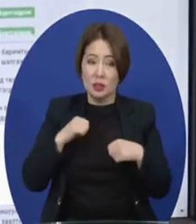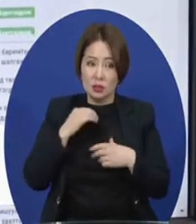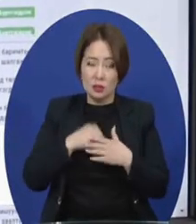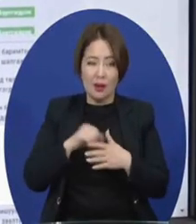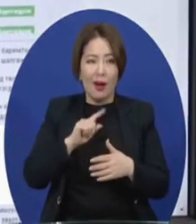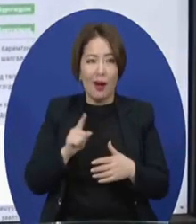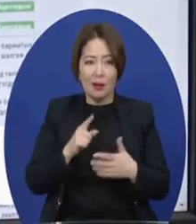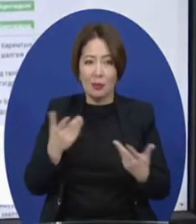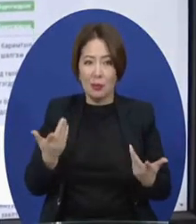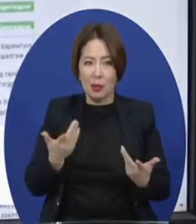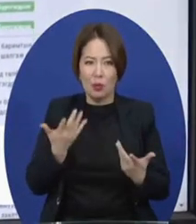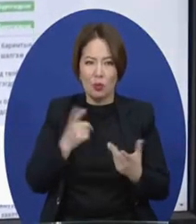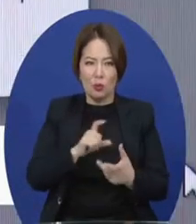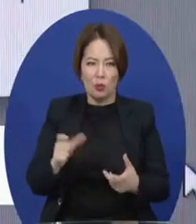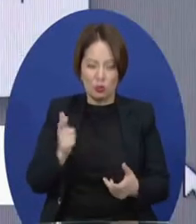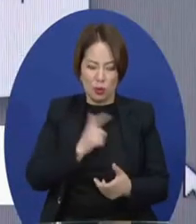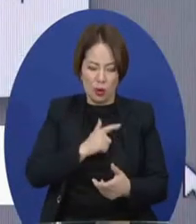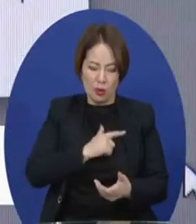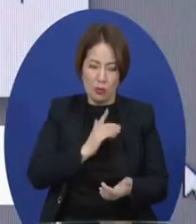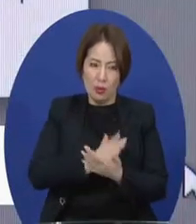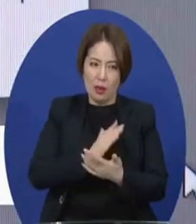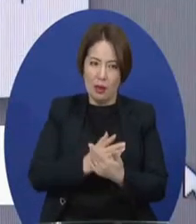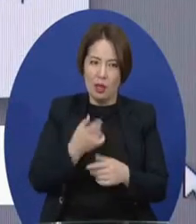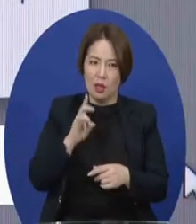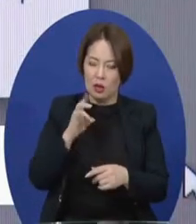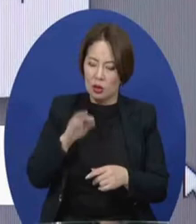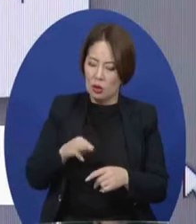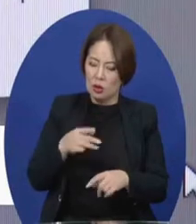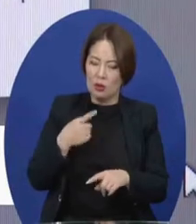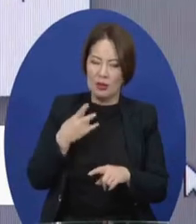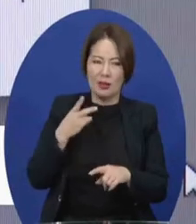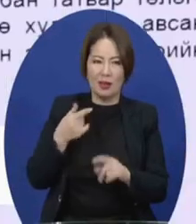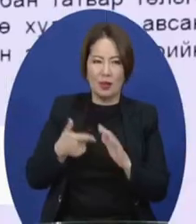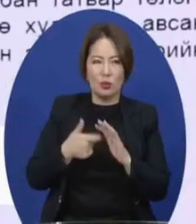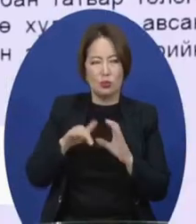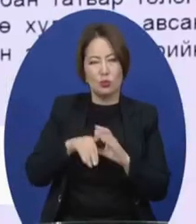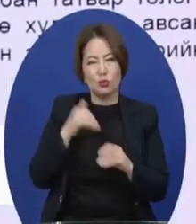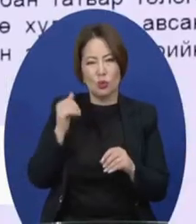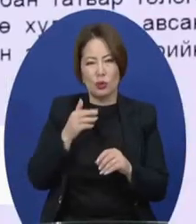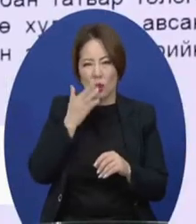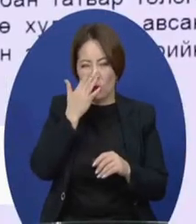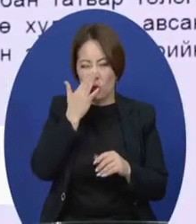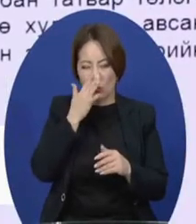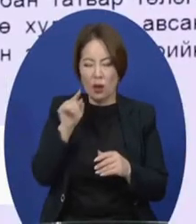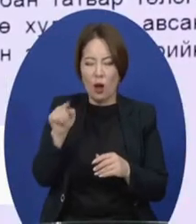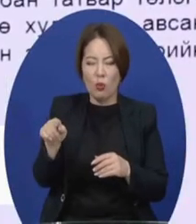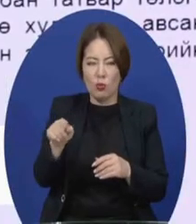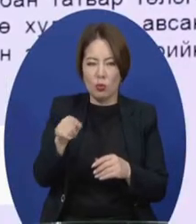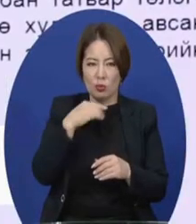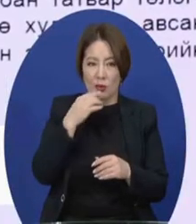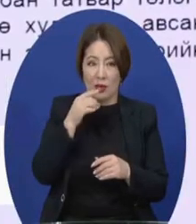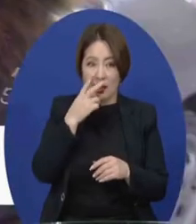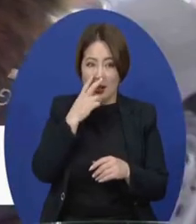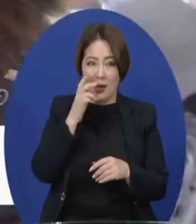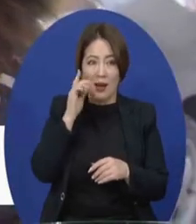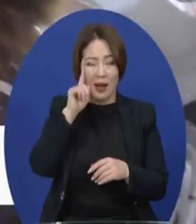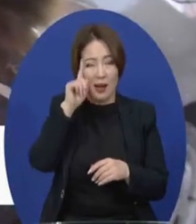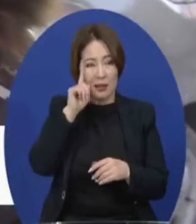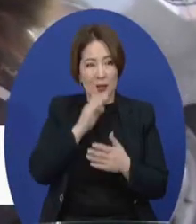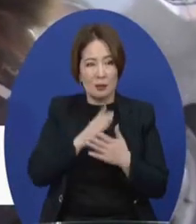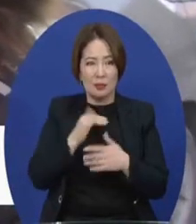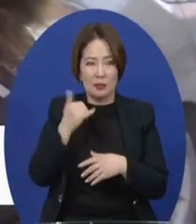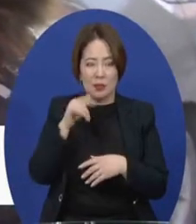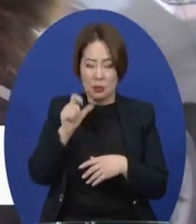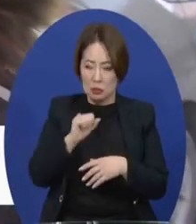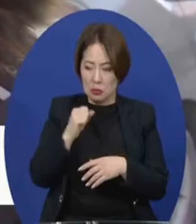азтан болоогүй хүмүүс гомдолтой байгаа учраас нэмэгдсэн өртгийн албан татварын суглаа худал гэх хардлага их байгаа юм а. Зарим хүмүүс нь